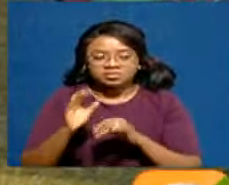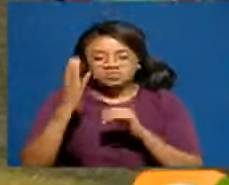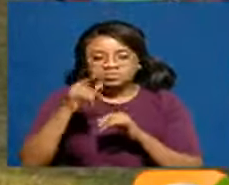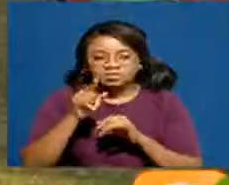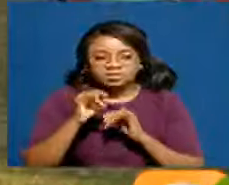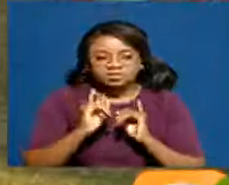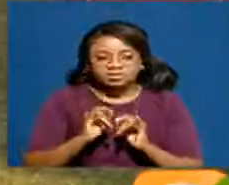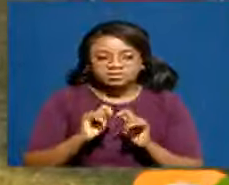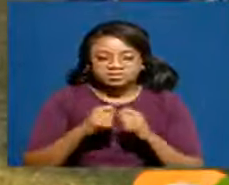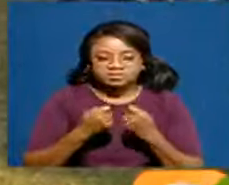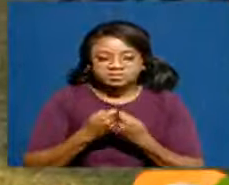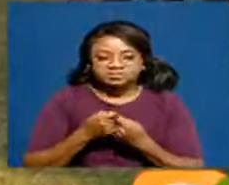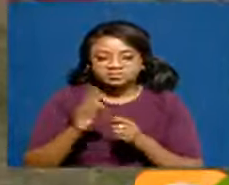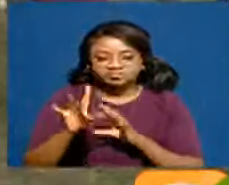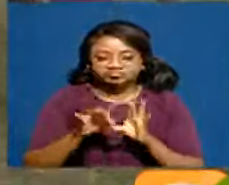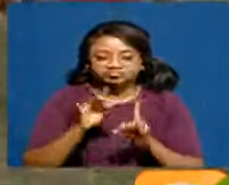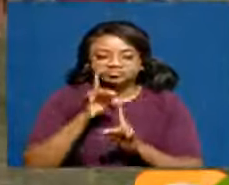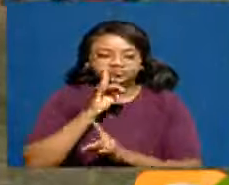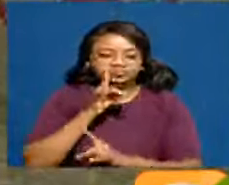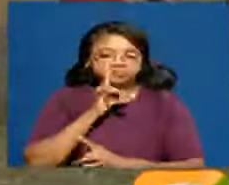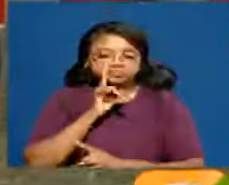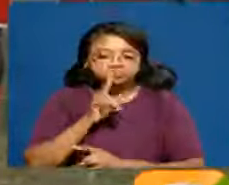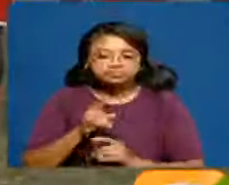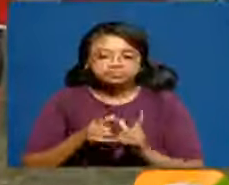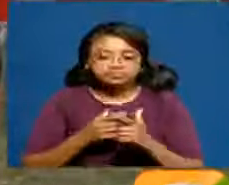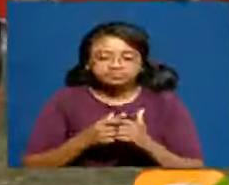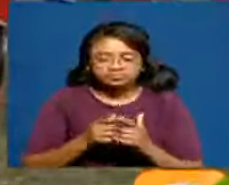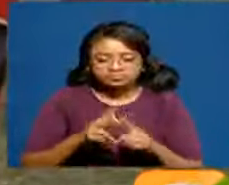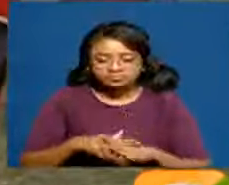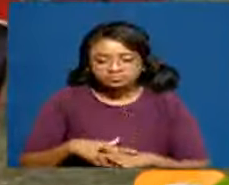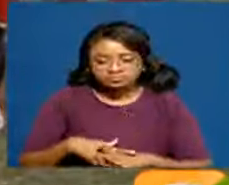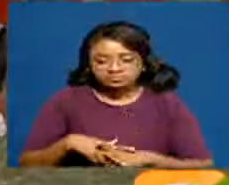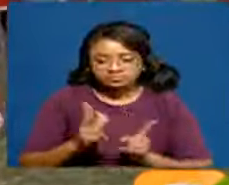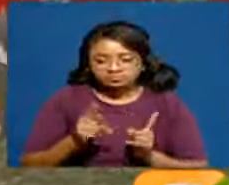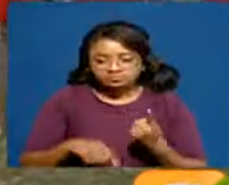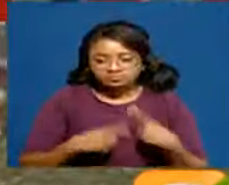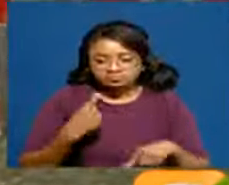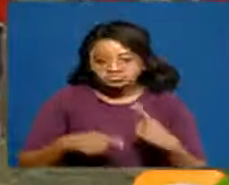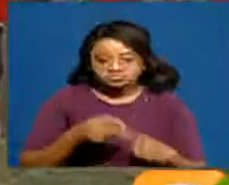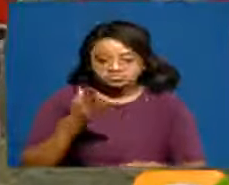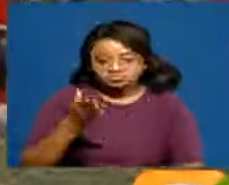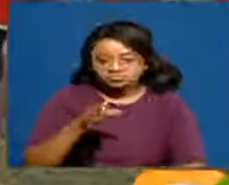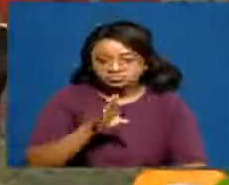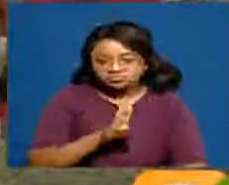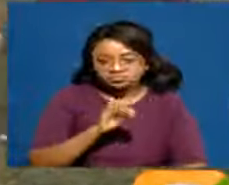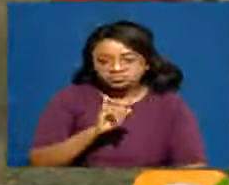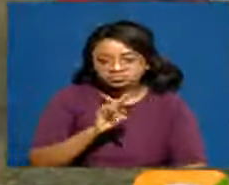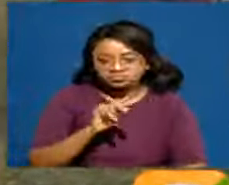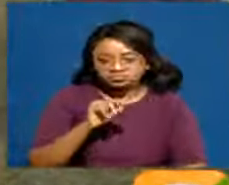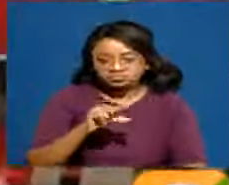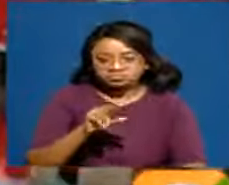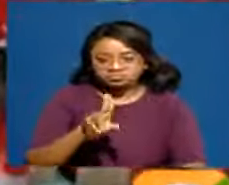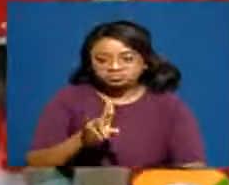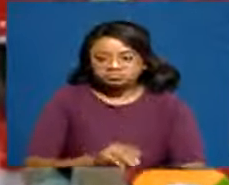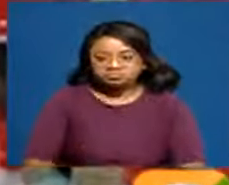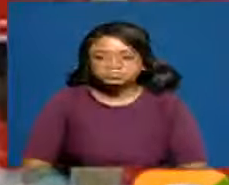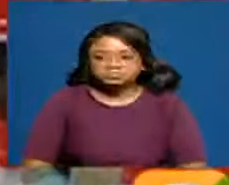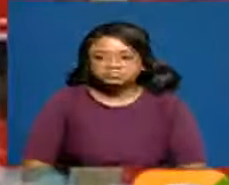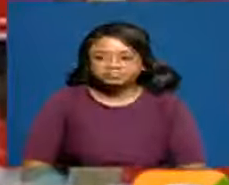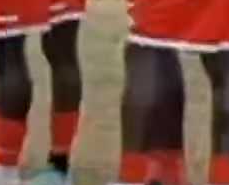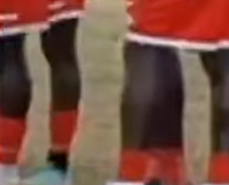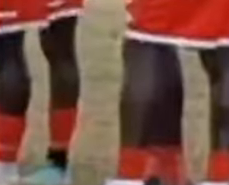kitatolewa baadaye kesho, saa chache tu kabla ya kuanza kwa mechi hiyo katika uwanja wa Bingu mjini Lilongwe, Malawi.